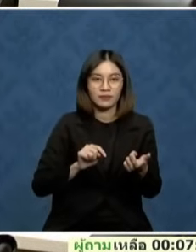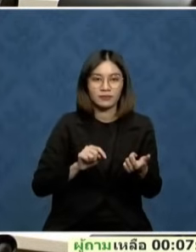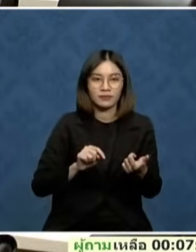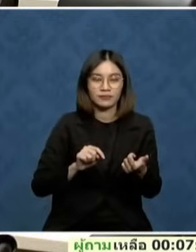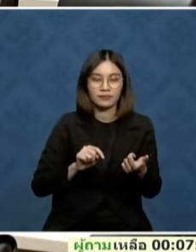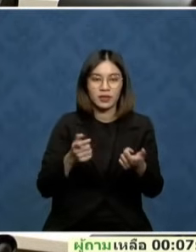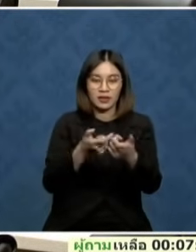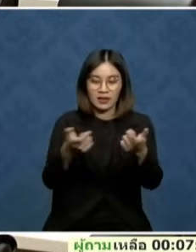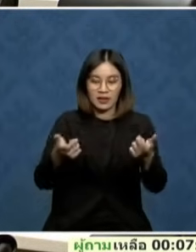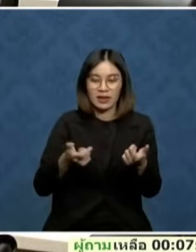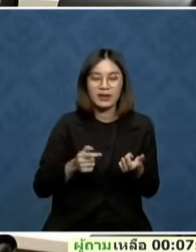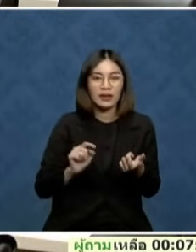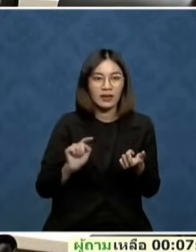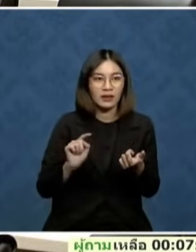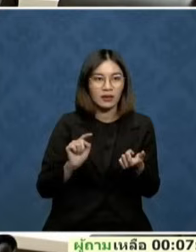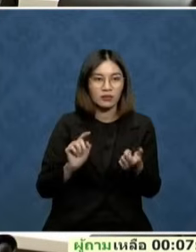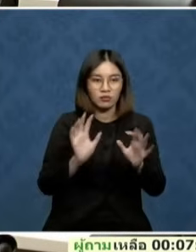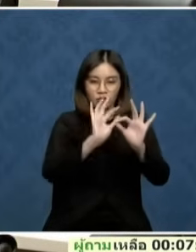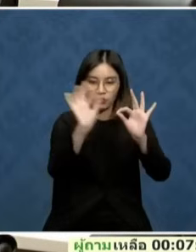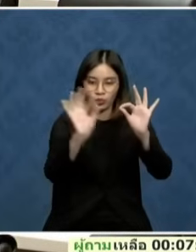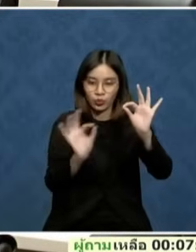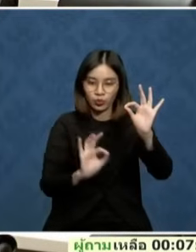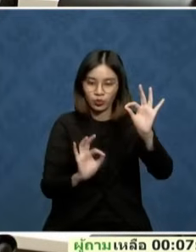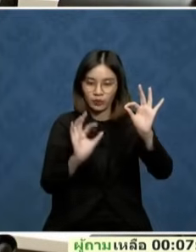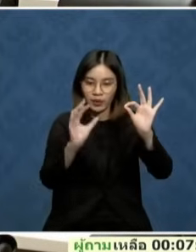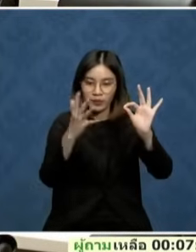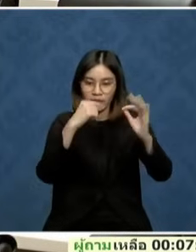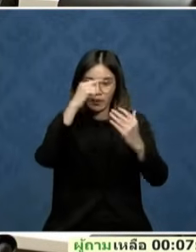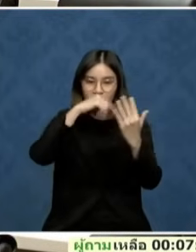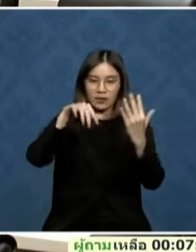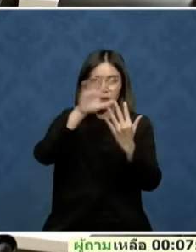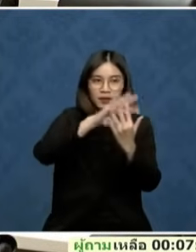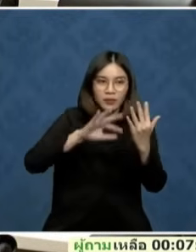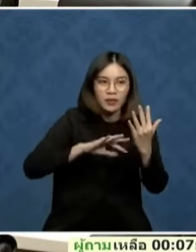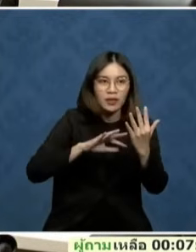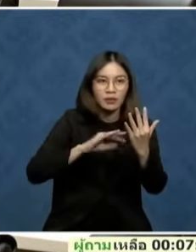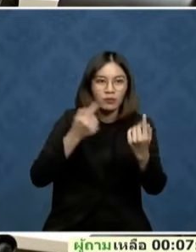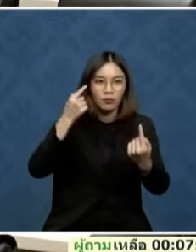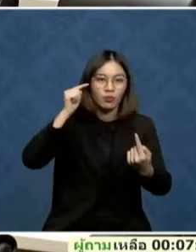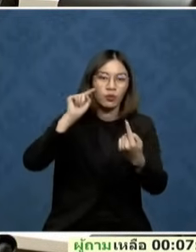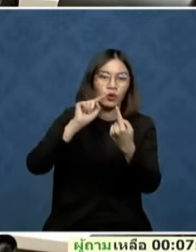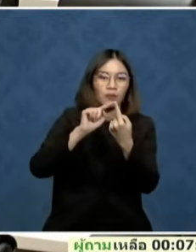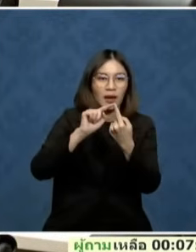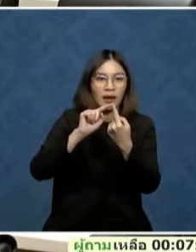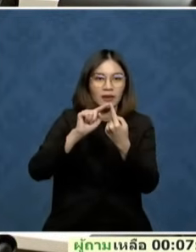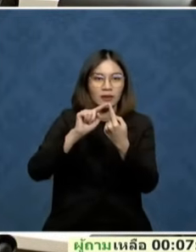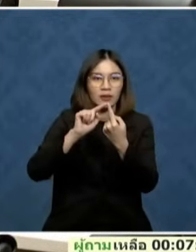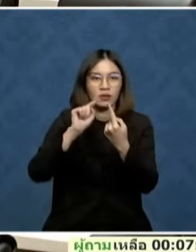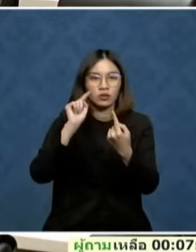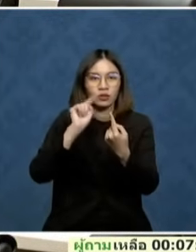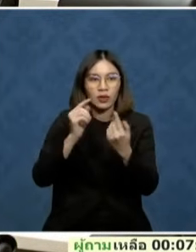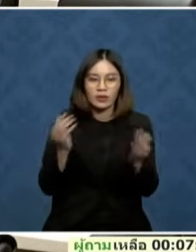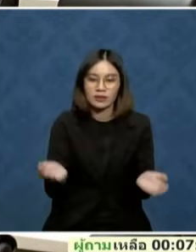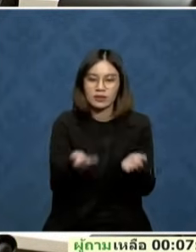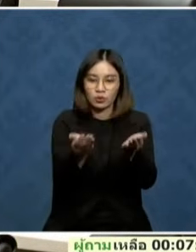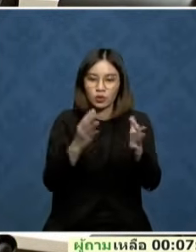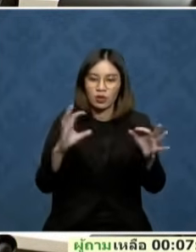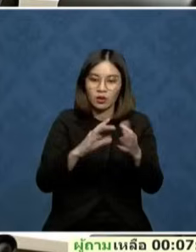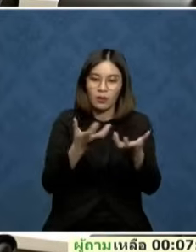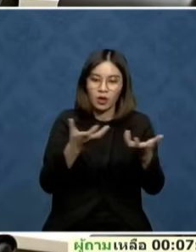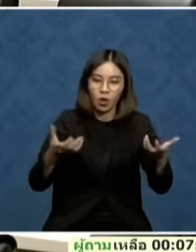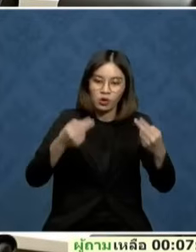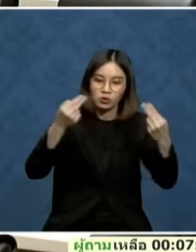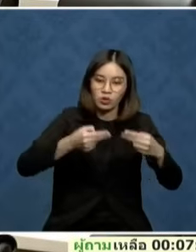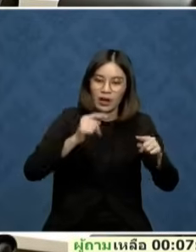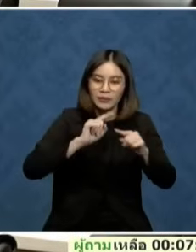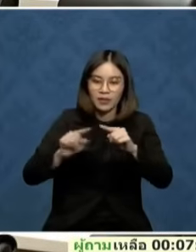เป็นรายงานที่ไม่ได้ระบุว่าประเทศไทยมี intention หรือมีความมุ่งหมายที่จะนำไปสู่การสนับสนุนด้านอาวุธยุทโธป